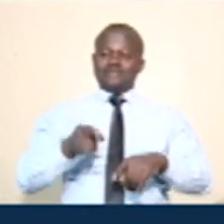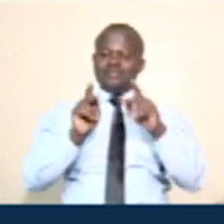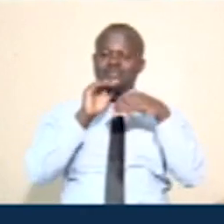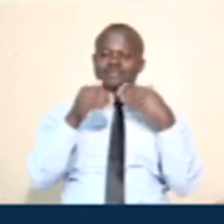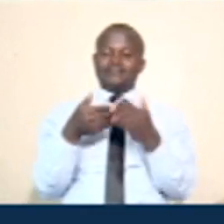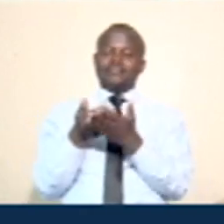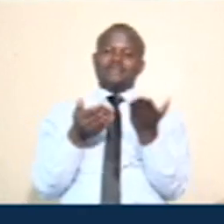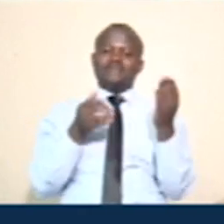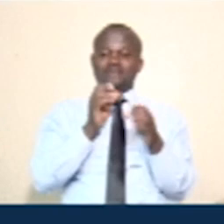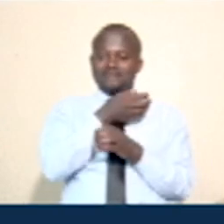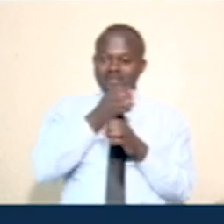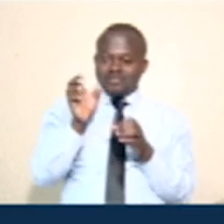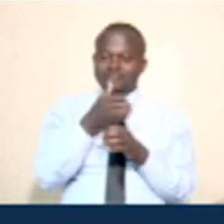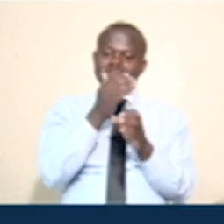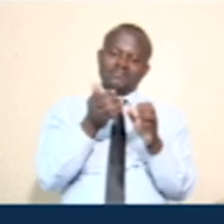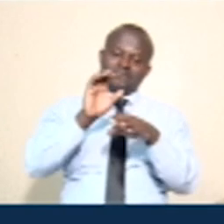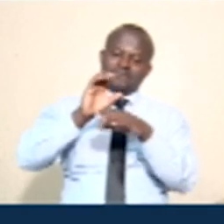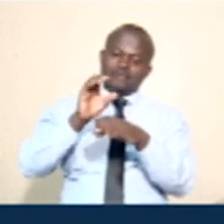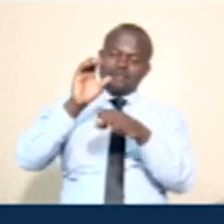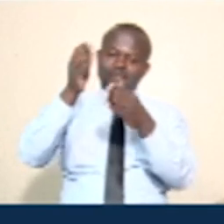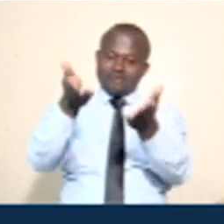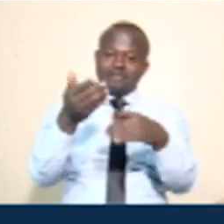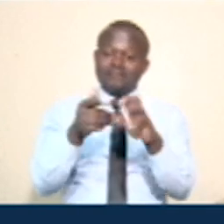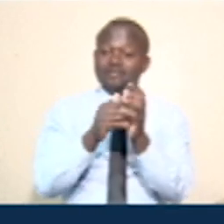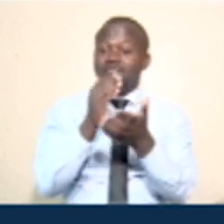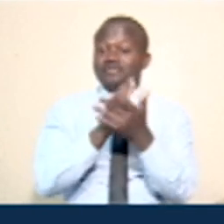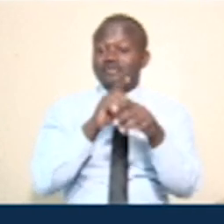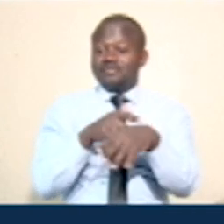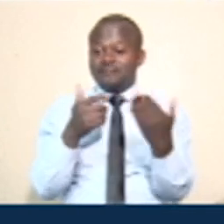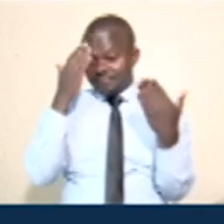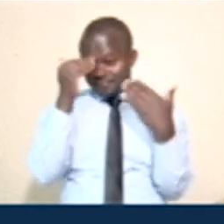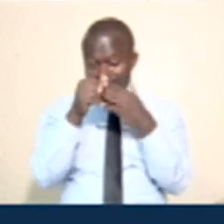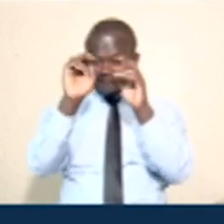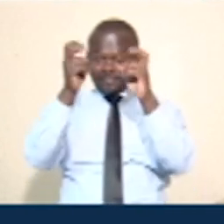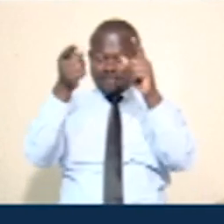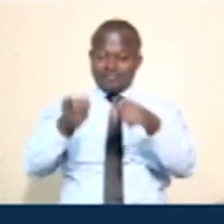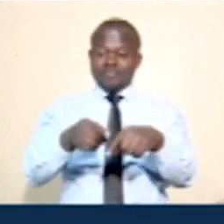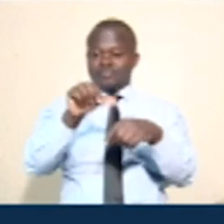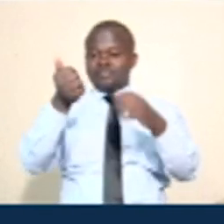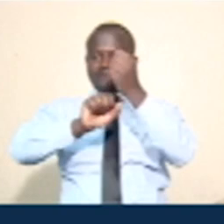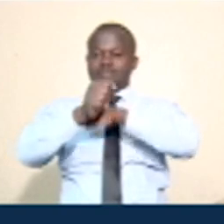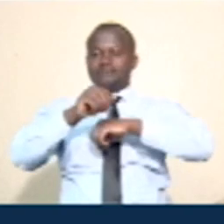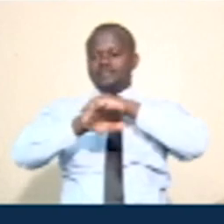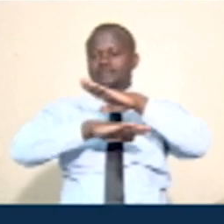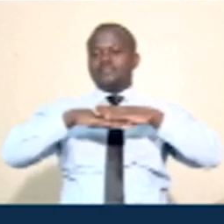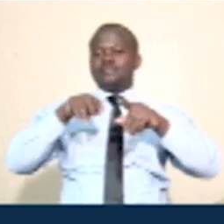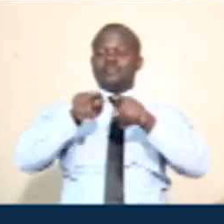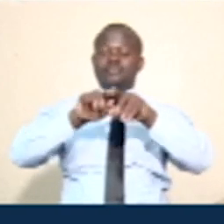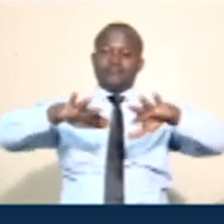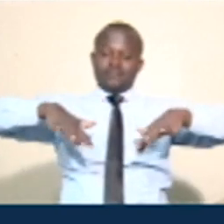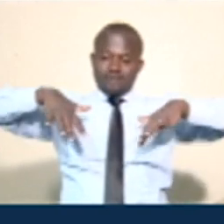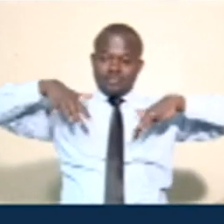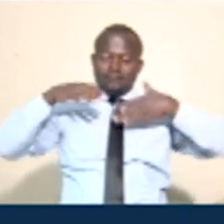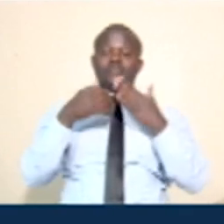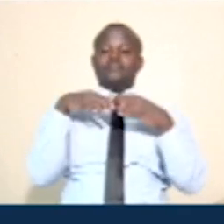rero n'utubari turahari ndetse rimwe na rimwe kubera ko hageze n'ibindi bikorwa remezo nka stade hakaba